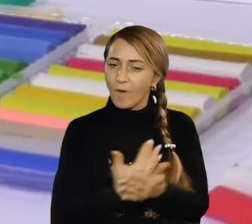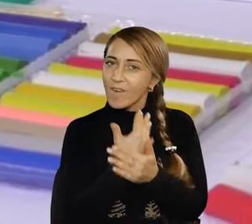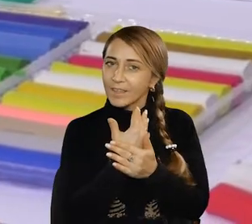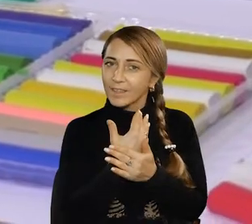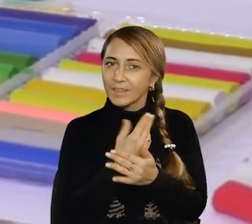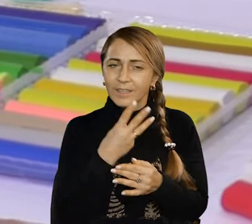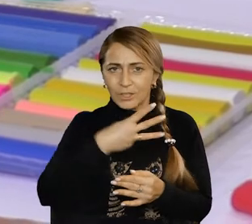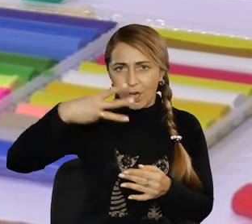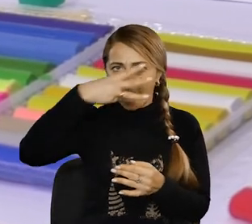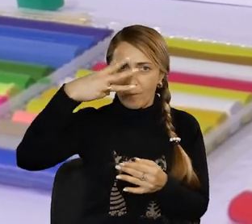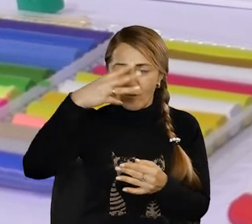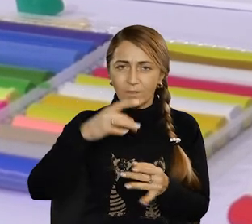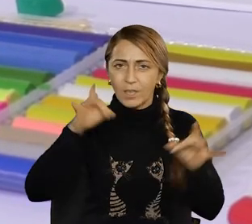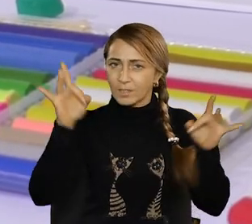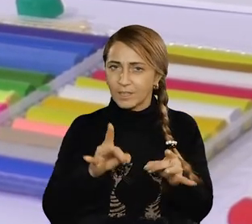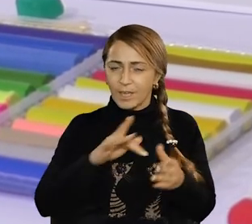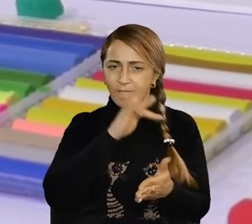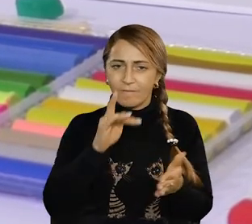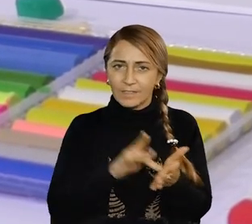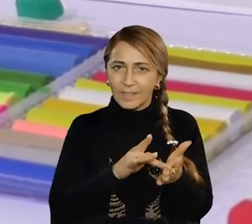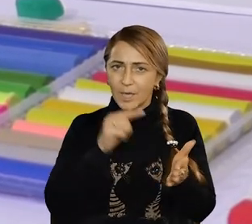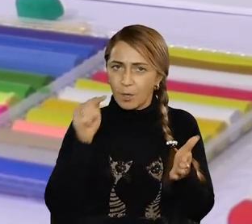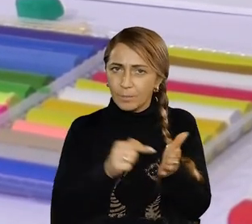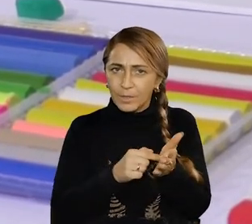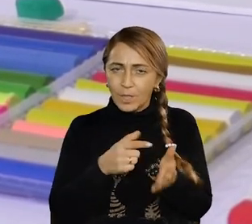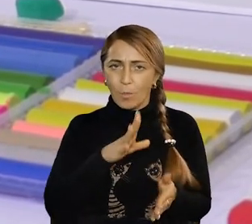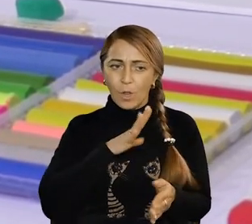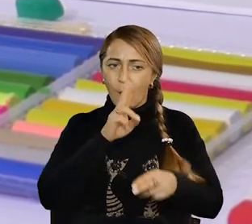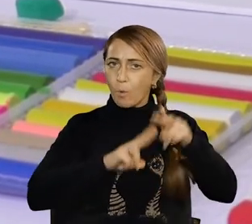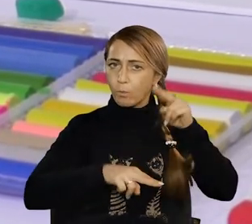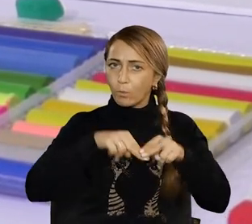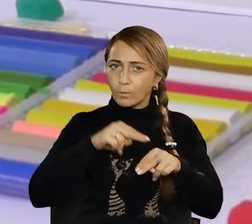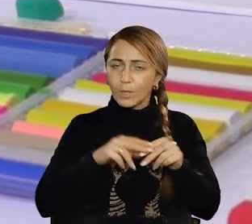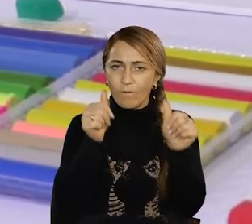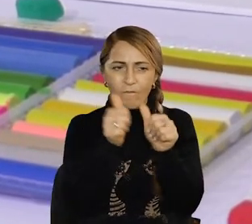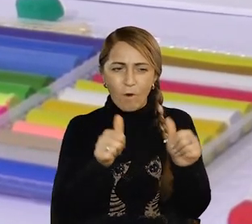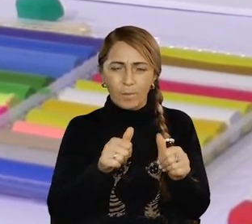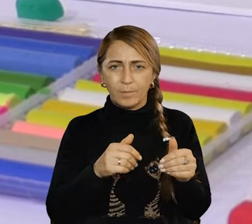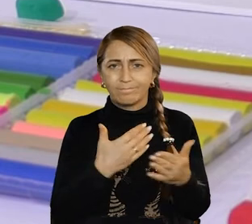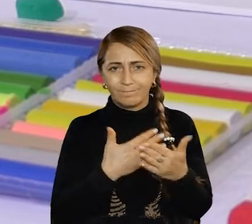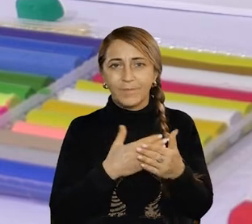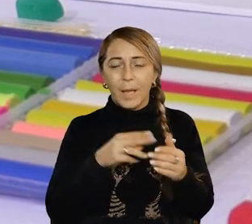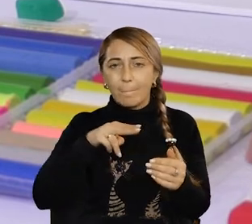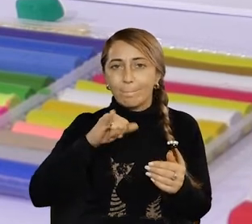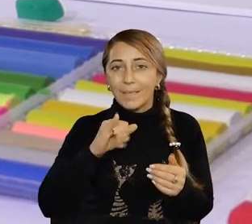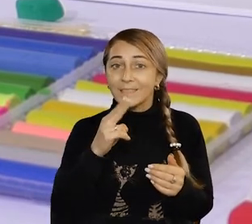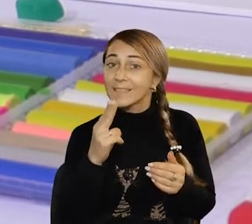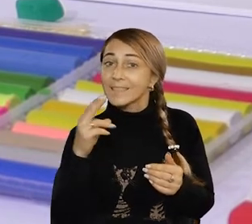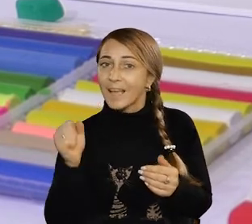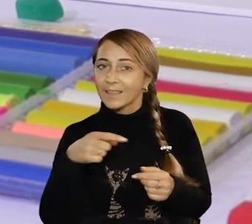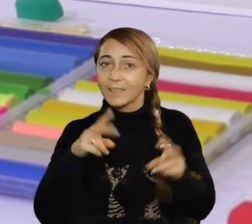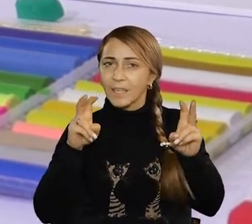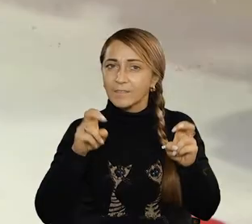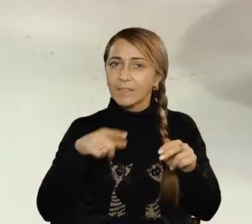Новенька, триповерхова ресторація в центрі міста була побудована у формі піци. І називалася